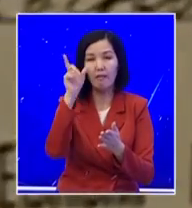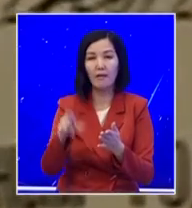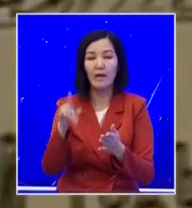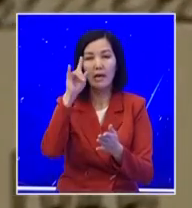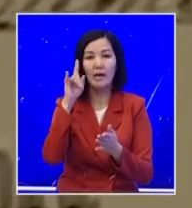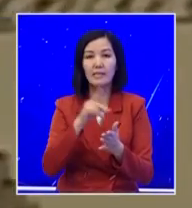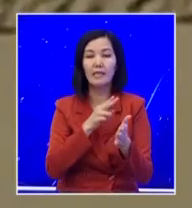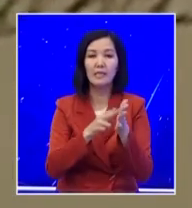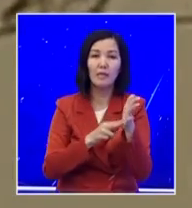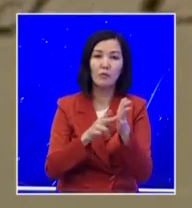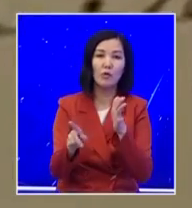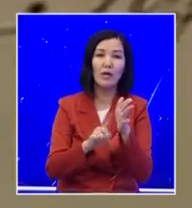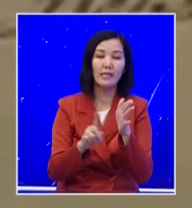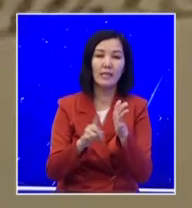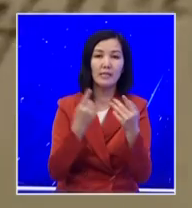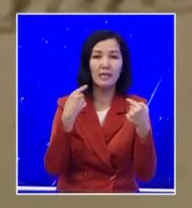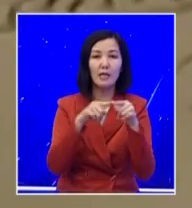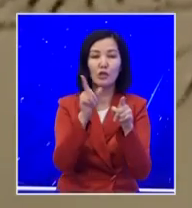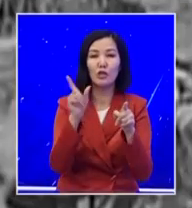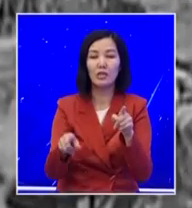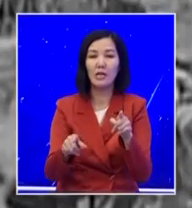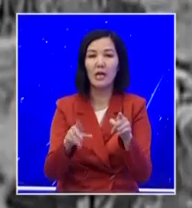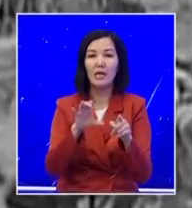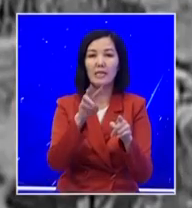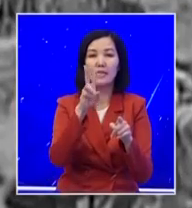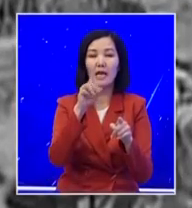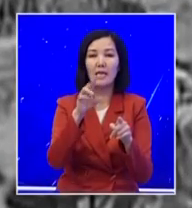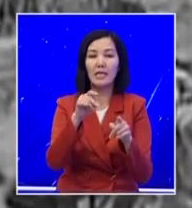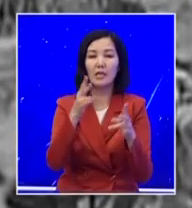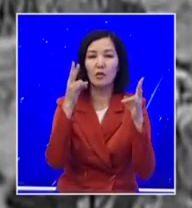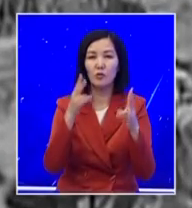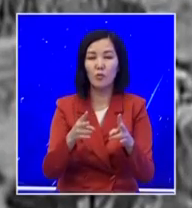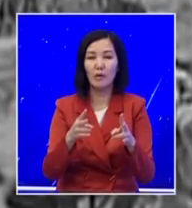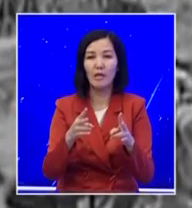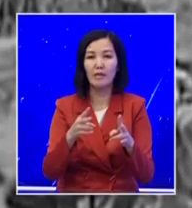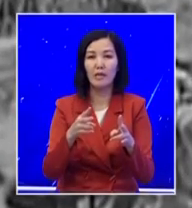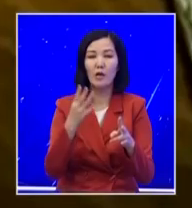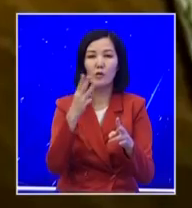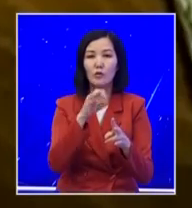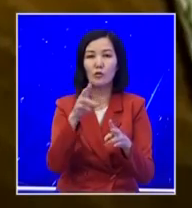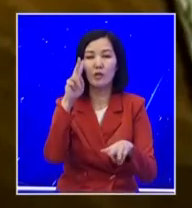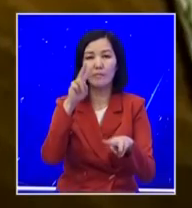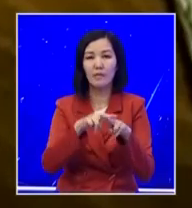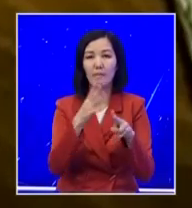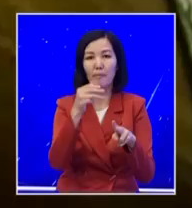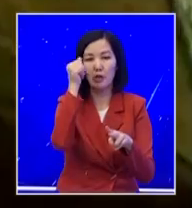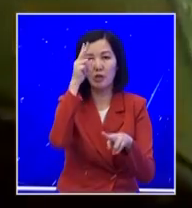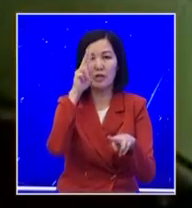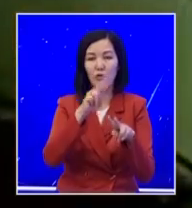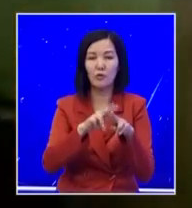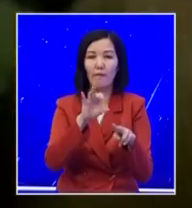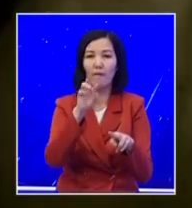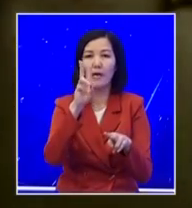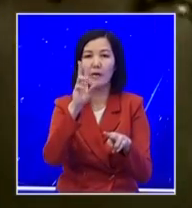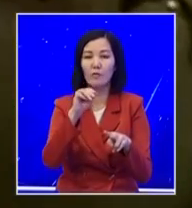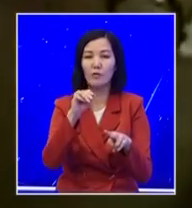тұңғыш теміржол қатынастарының инженері. Сталиндік зобалаңда 1930 жылы 3 тамызда тұтқындалып, 5 жылға сотталып, Воронежге